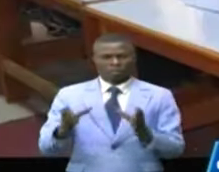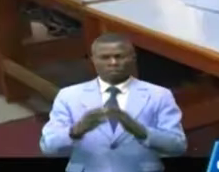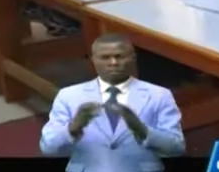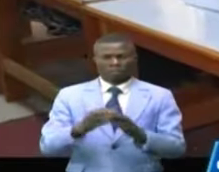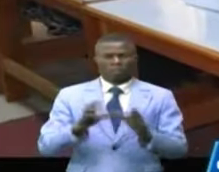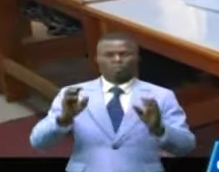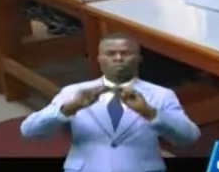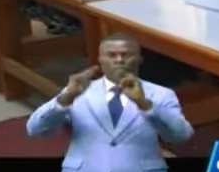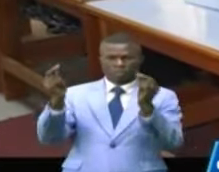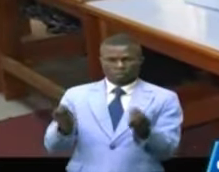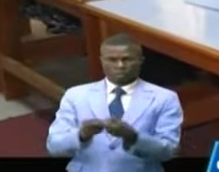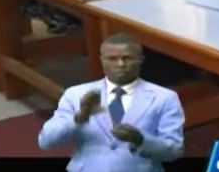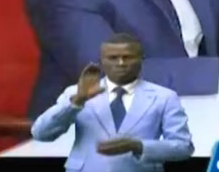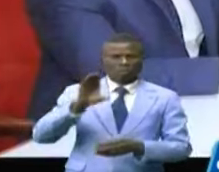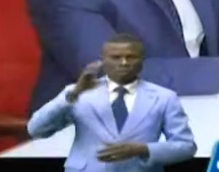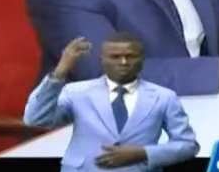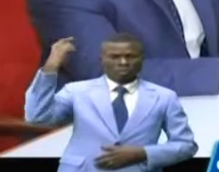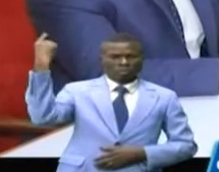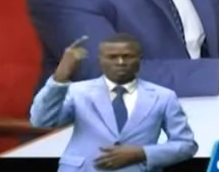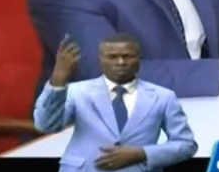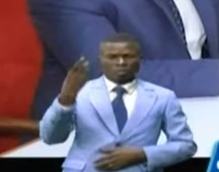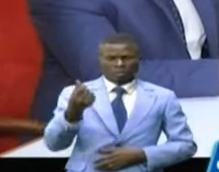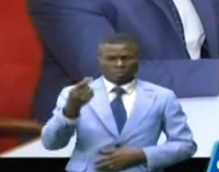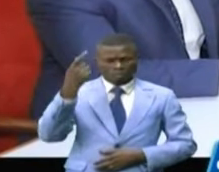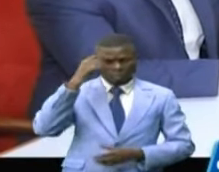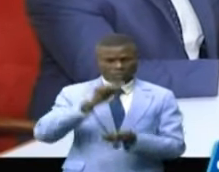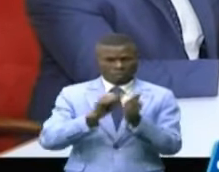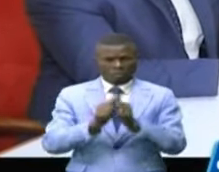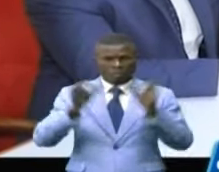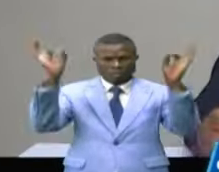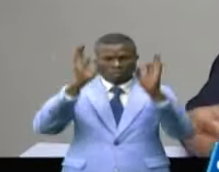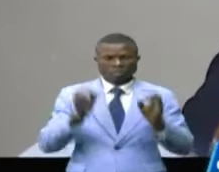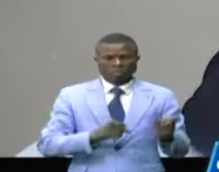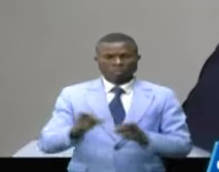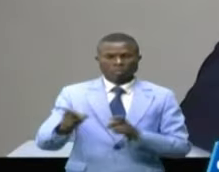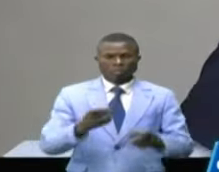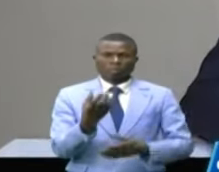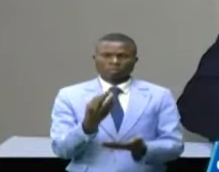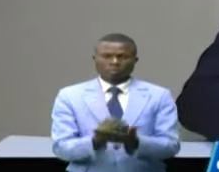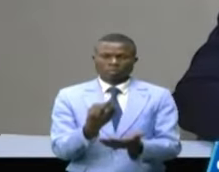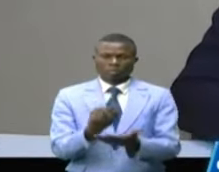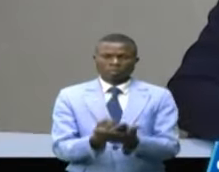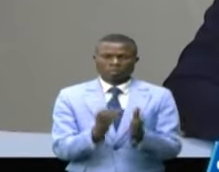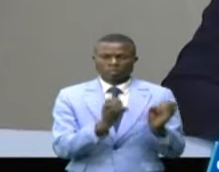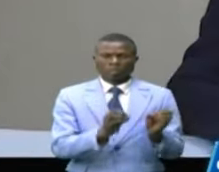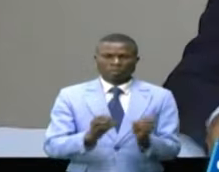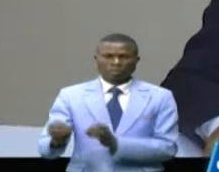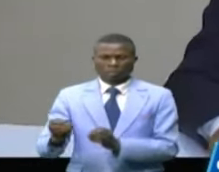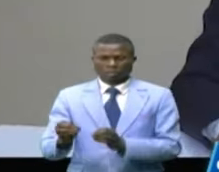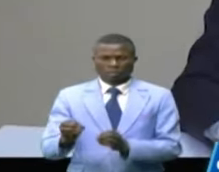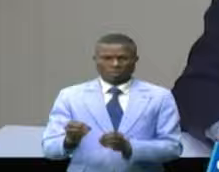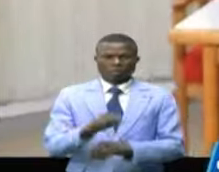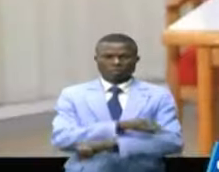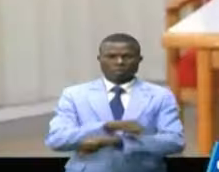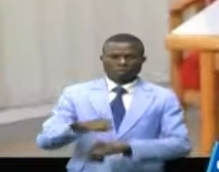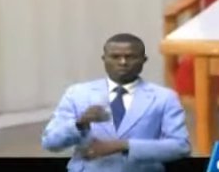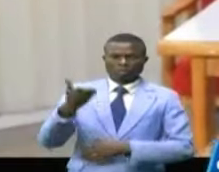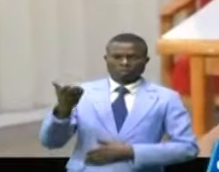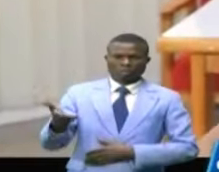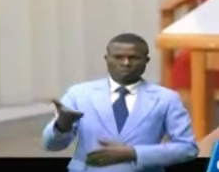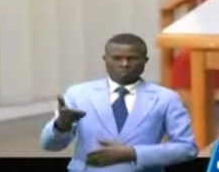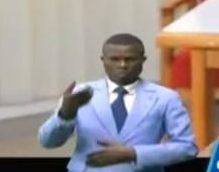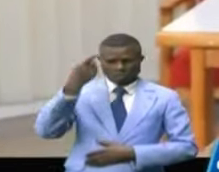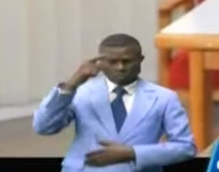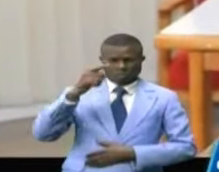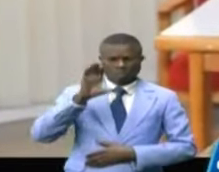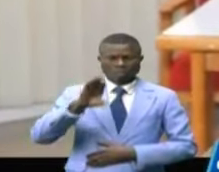une délégation de la Banque mondiale dans le cadre du forum de gestion financière organisé par cette institution. Pour